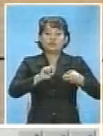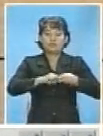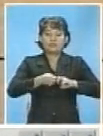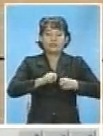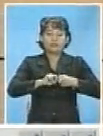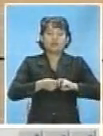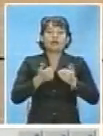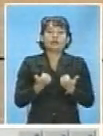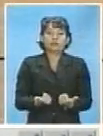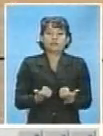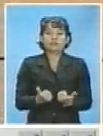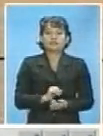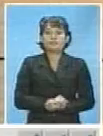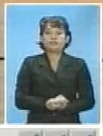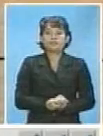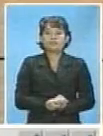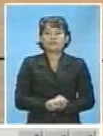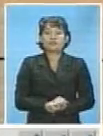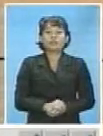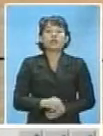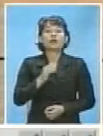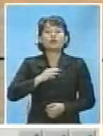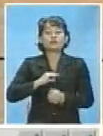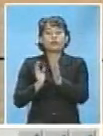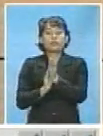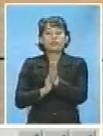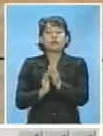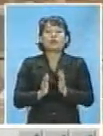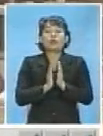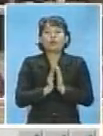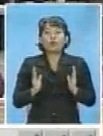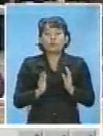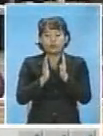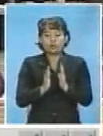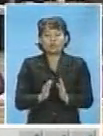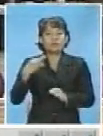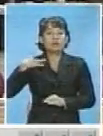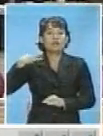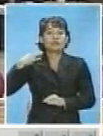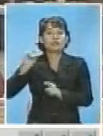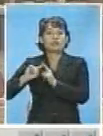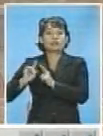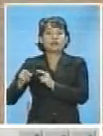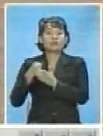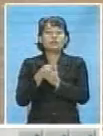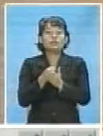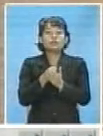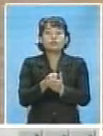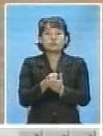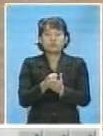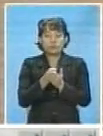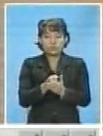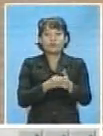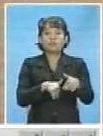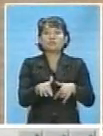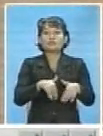านี้ขณะเดียวกันก็ต้องขอชื่นชมและก็ขอบคุณพลเมืองจิตอาสาทุกคนที่ได้ช่วยกันบรรเทาทุก